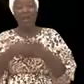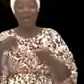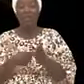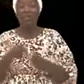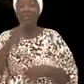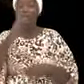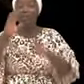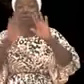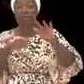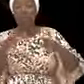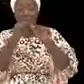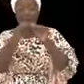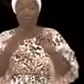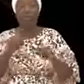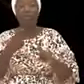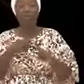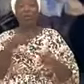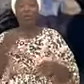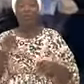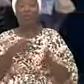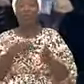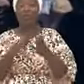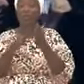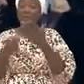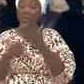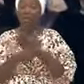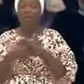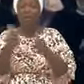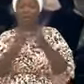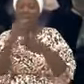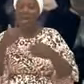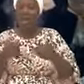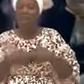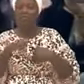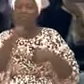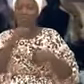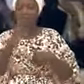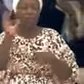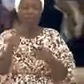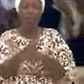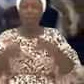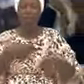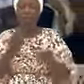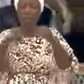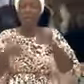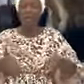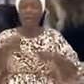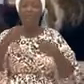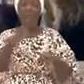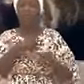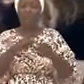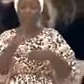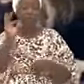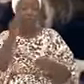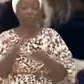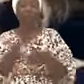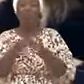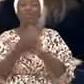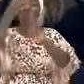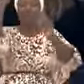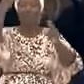prada de plus de munitions tout ce que ceux qui étaient dehors marc reprendra vie dans ta vie au nom de jésus